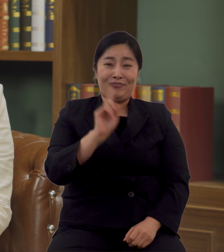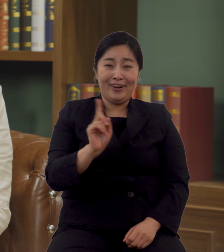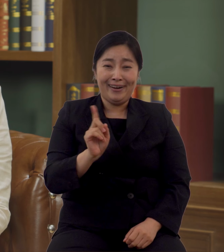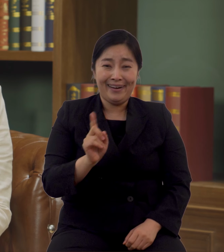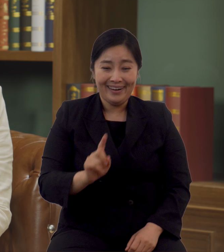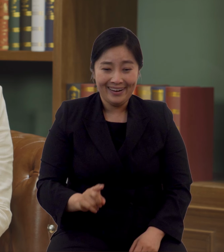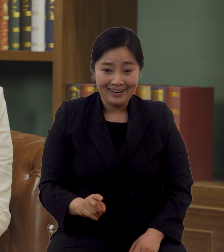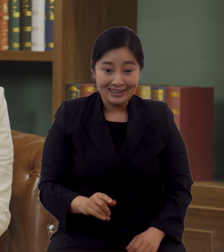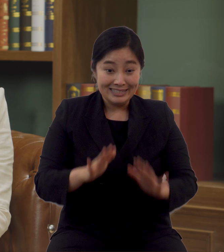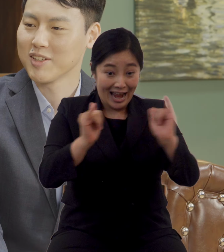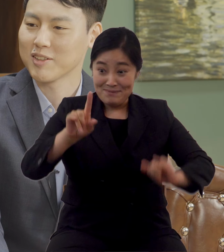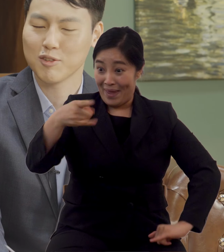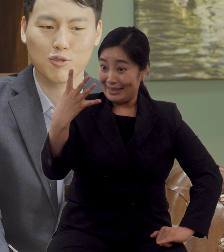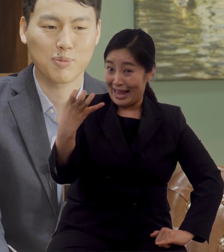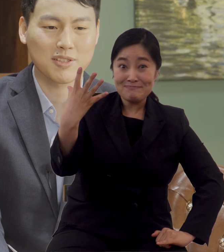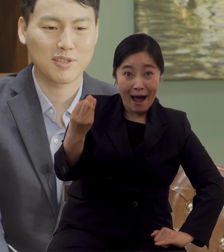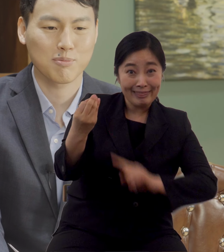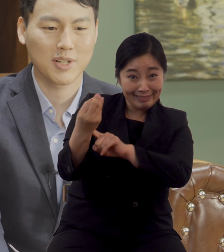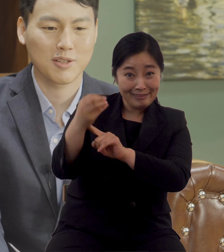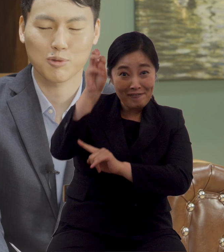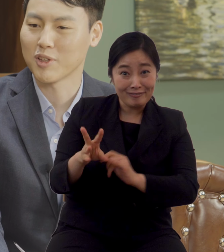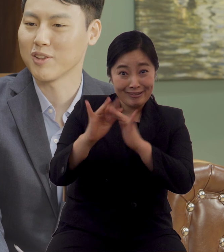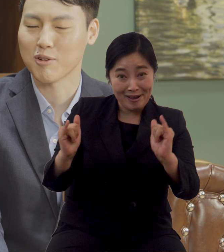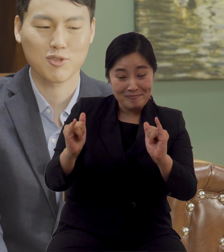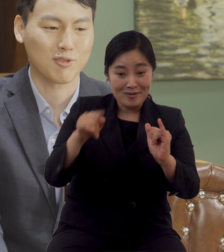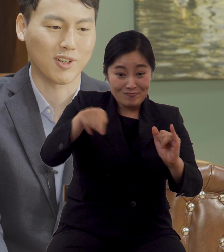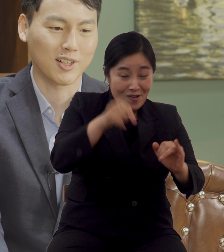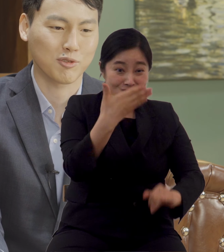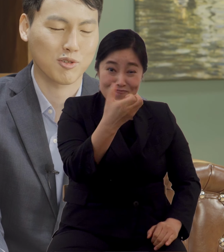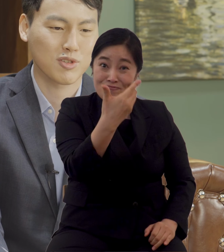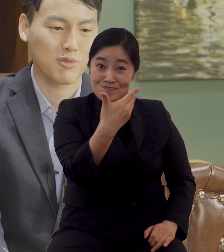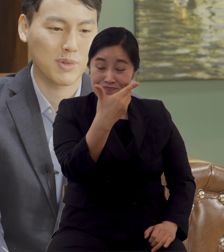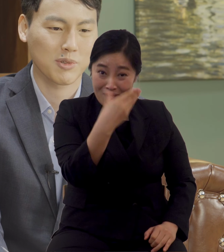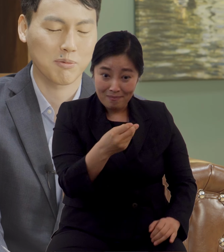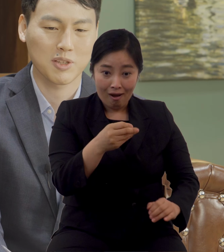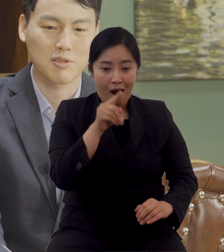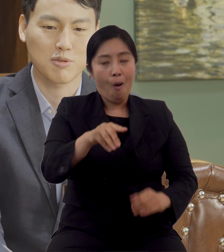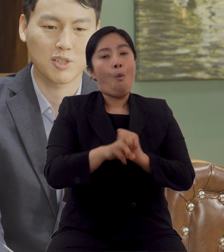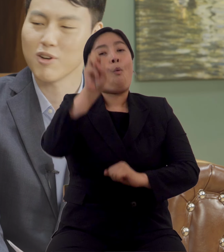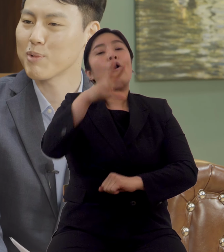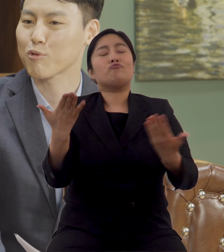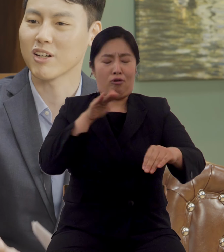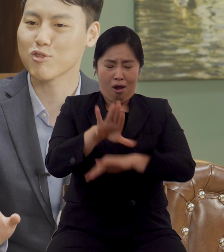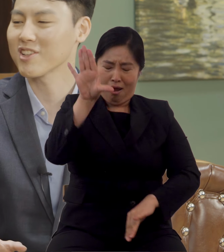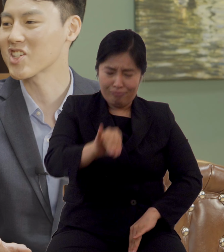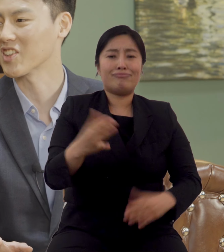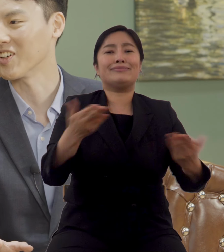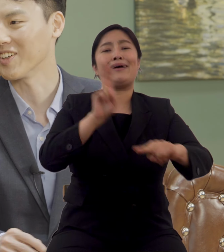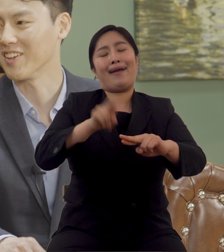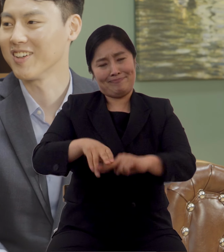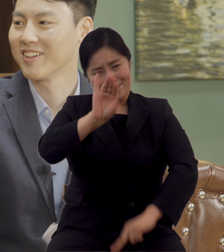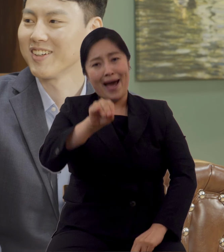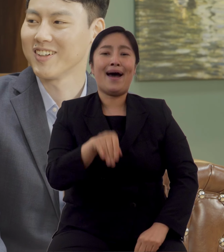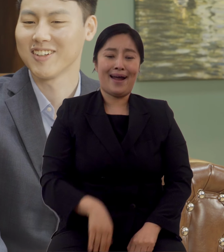했었습니다. 뭐라고요? 그 인구 140만 정도 되는데 광주 인구가 그중에 96만 명이면은 이제 이거야말로 광주형